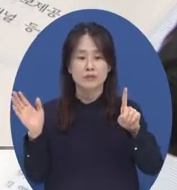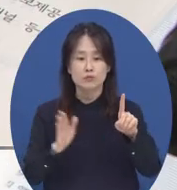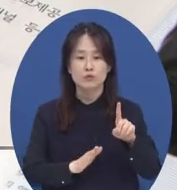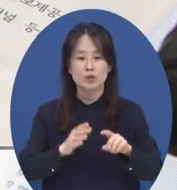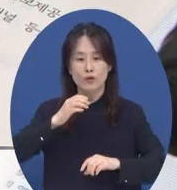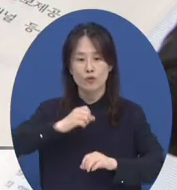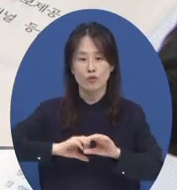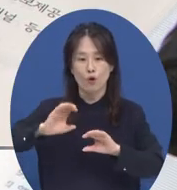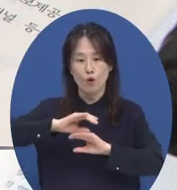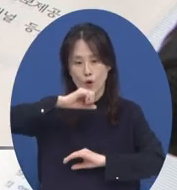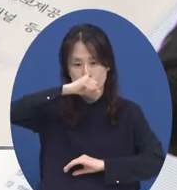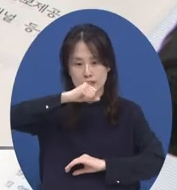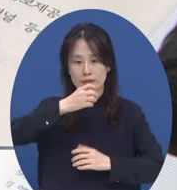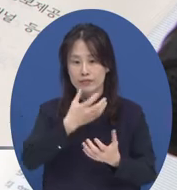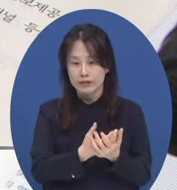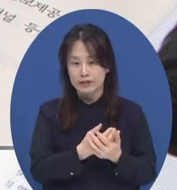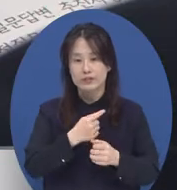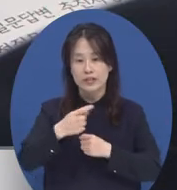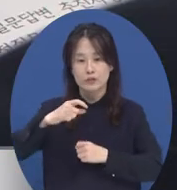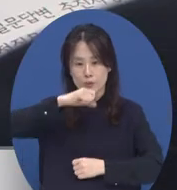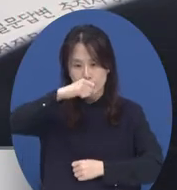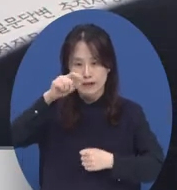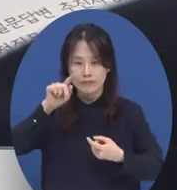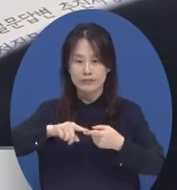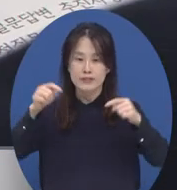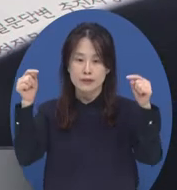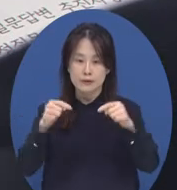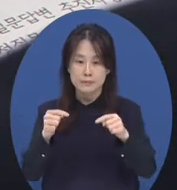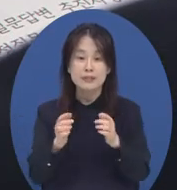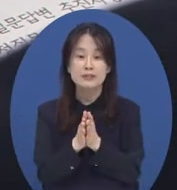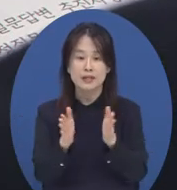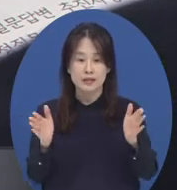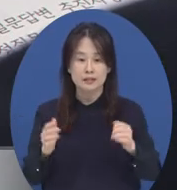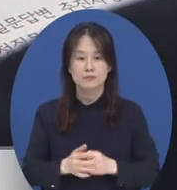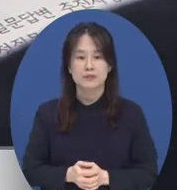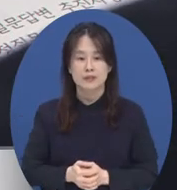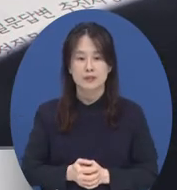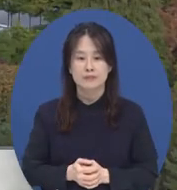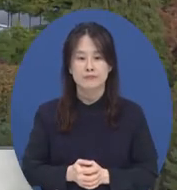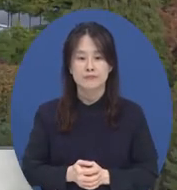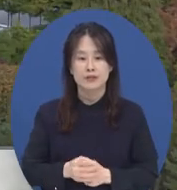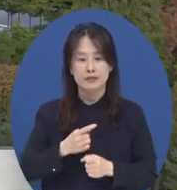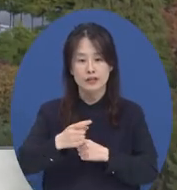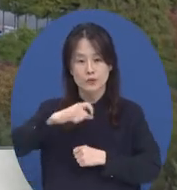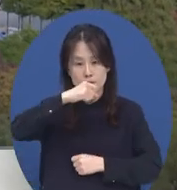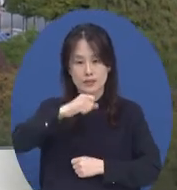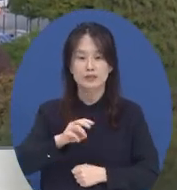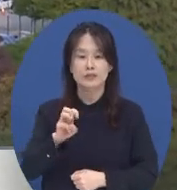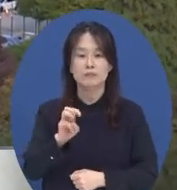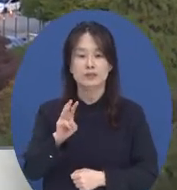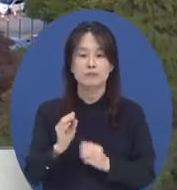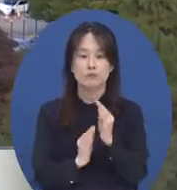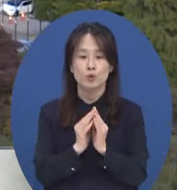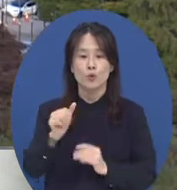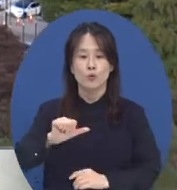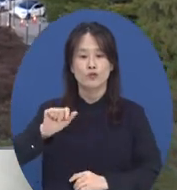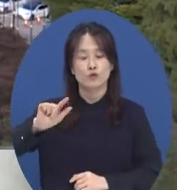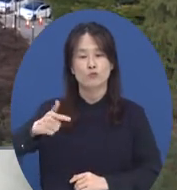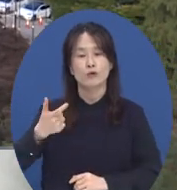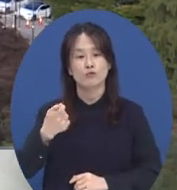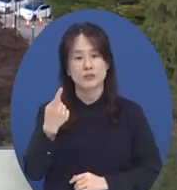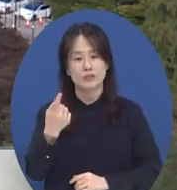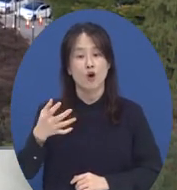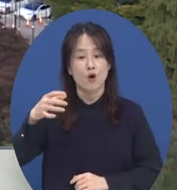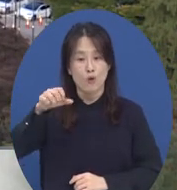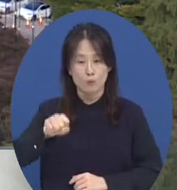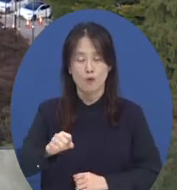22일부터는 올해 추가 경정 예산안과 내년도 예산안 심의가 시작됩니다. 도가 제출한 내년도 예산안은 33조